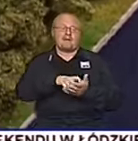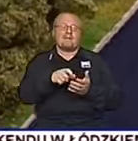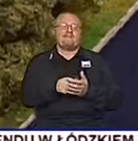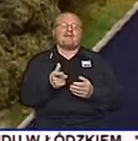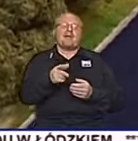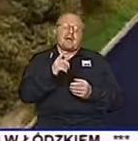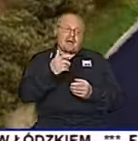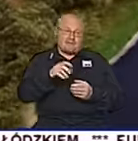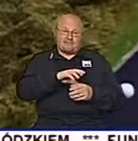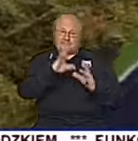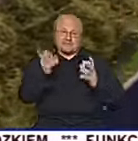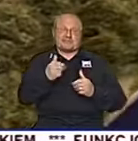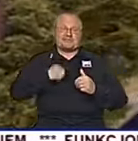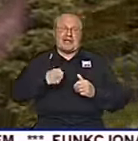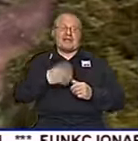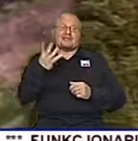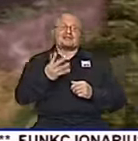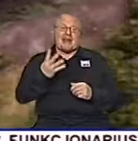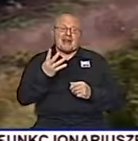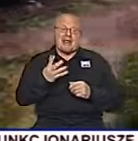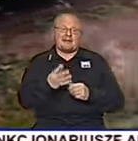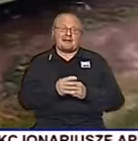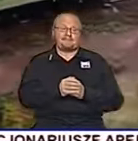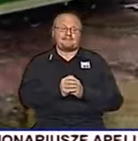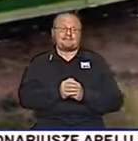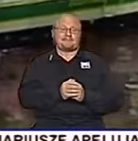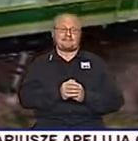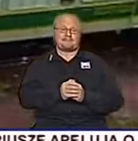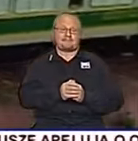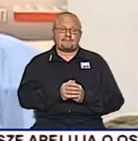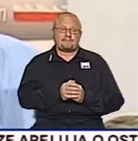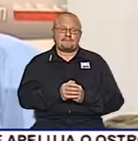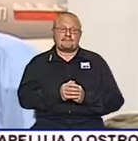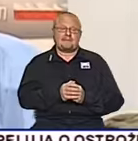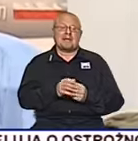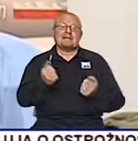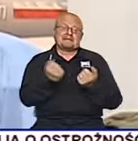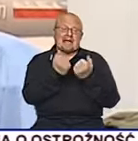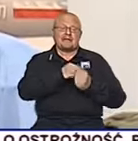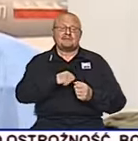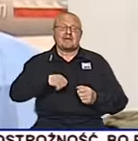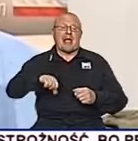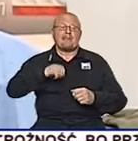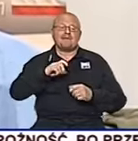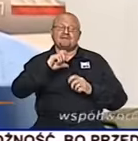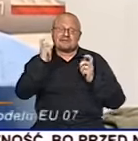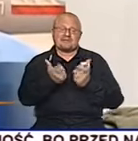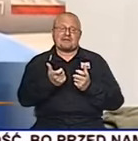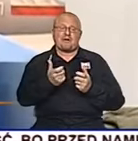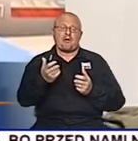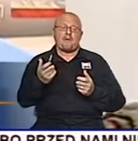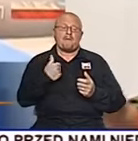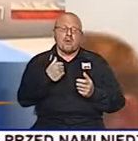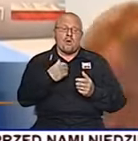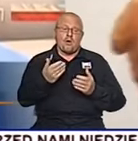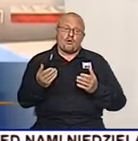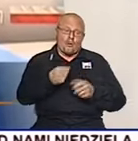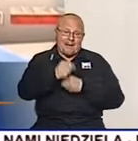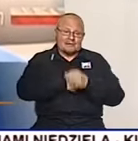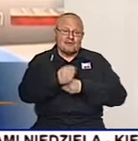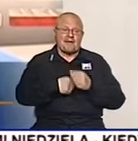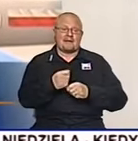lata, bo tyle trwał czas konstruowania modelu. Staraliśmy się, żeby wszystkie detale były dopracowane, żeby model był jak najbliższy oryginałowi w